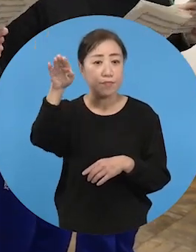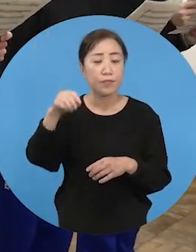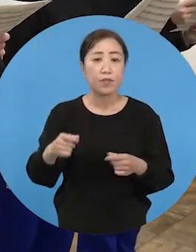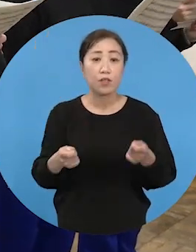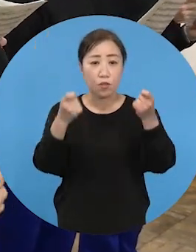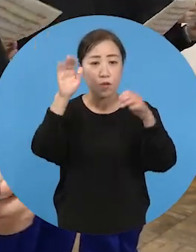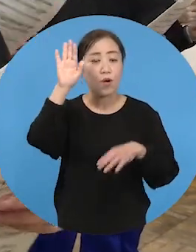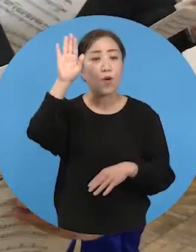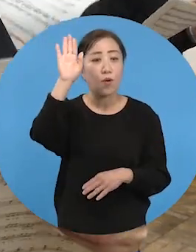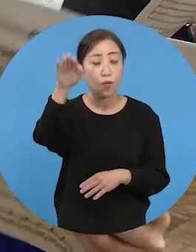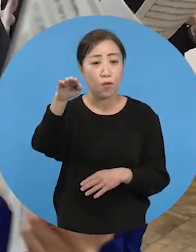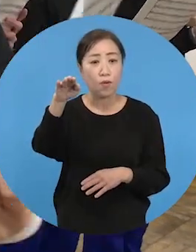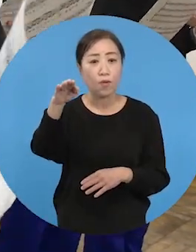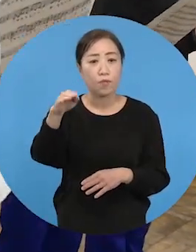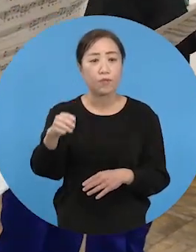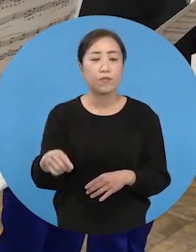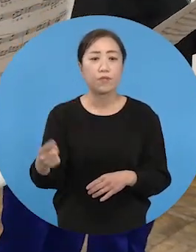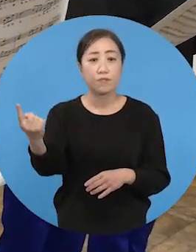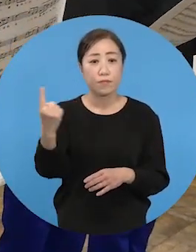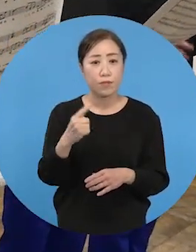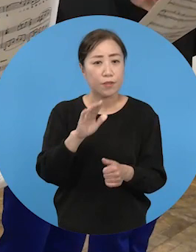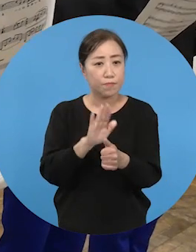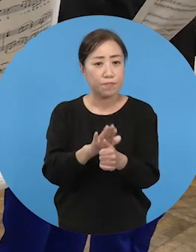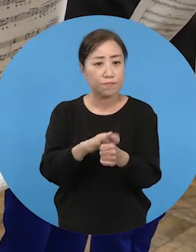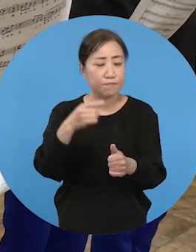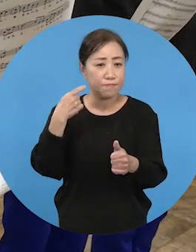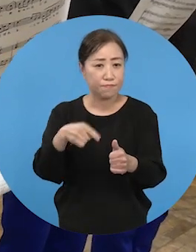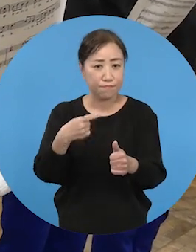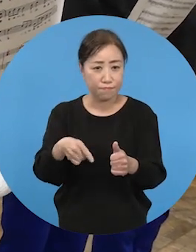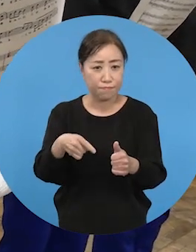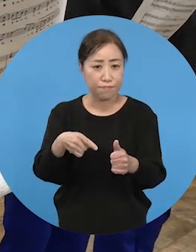後も後輩たちの面倒を見てくれているんですね。